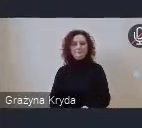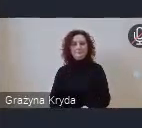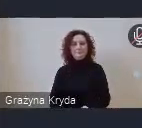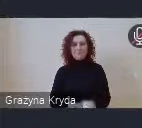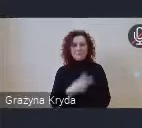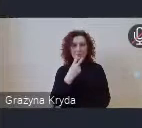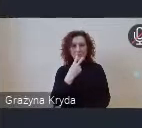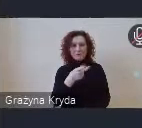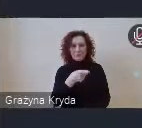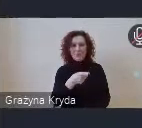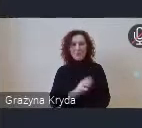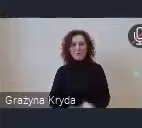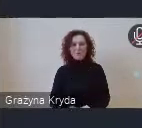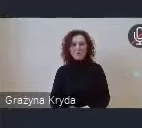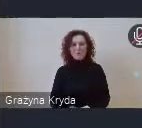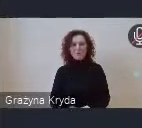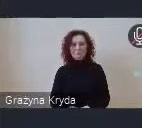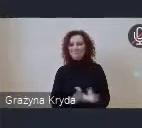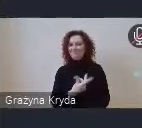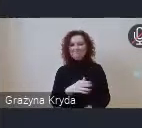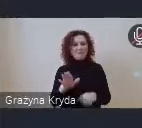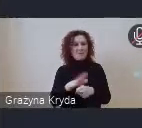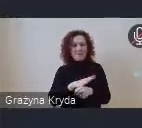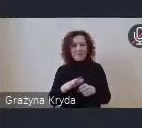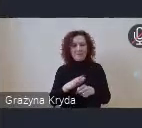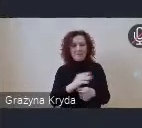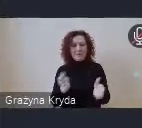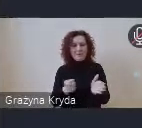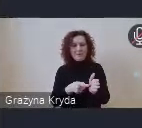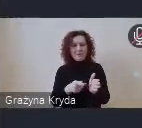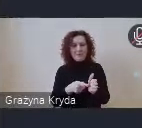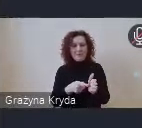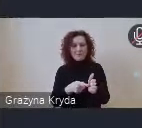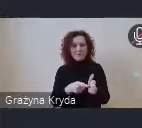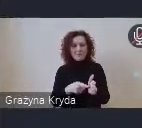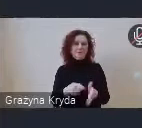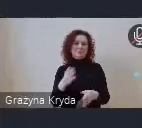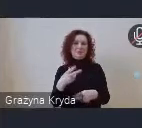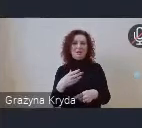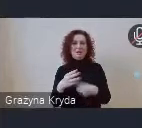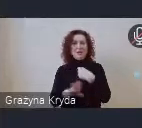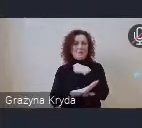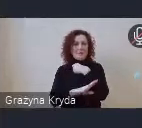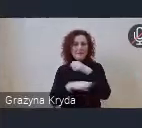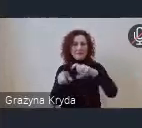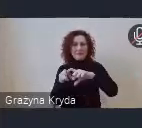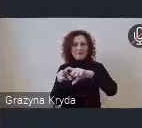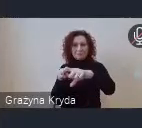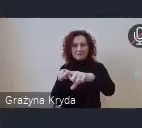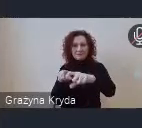Widzicie na zdjęciu ona jakby nie spełnia tego wymogu bo jest to normalka drewniana Oczywiście ona jest tam odpowiednio